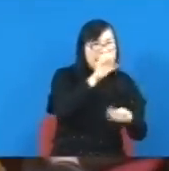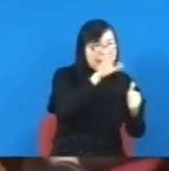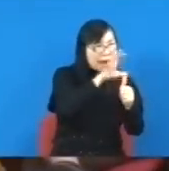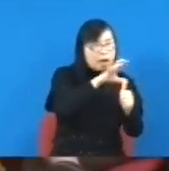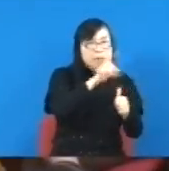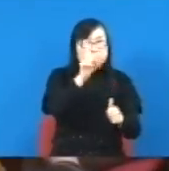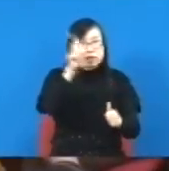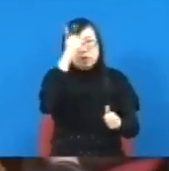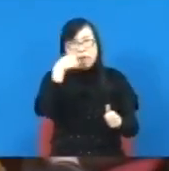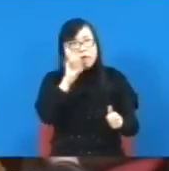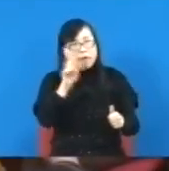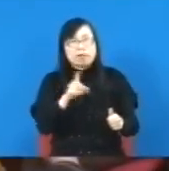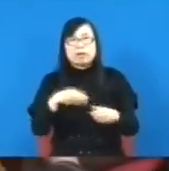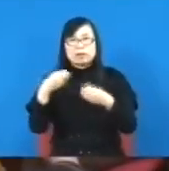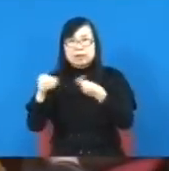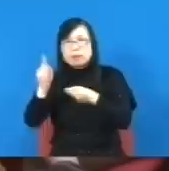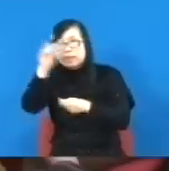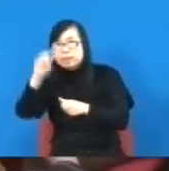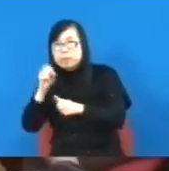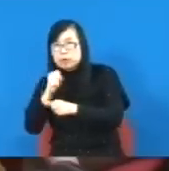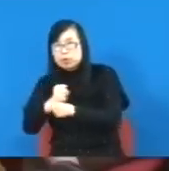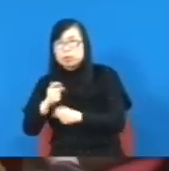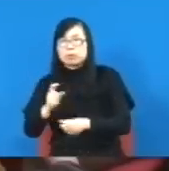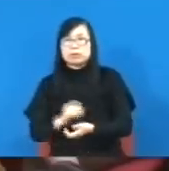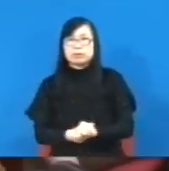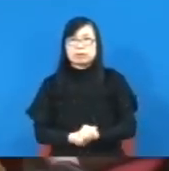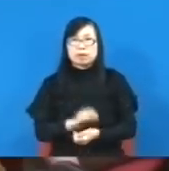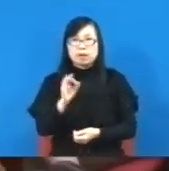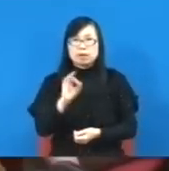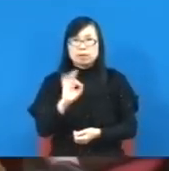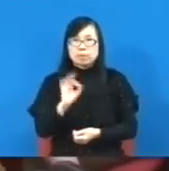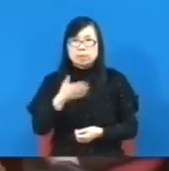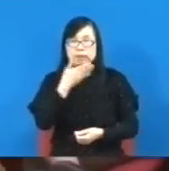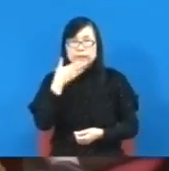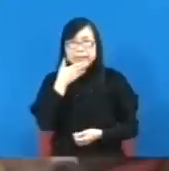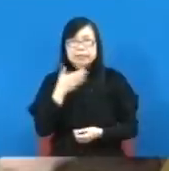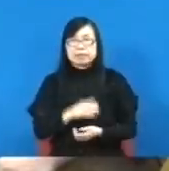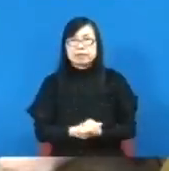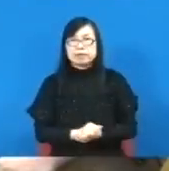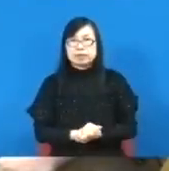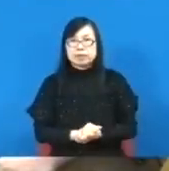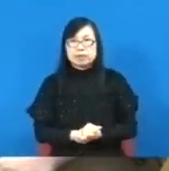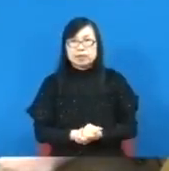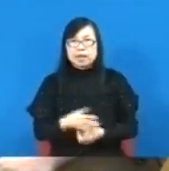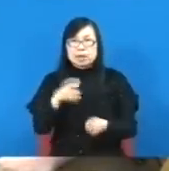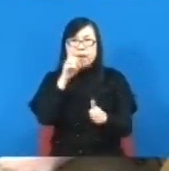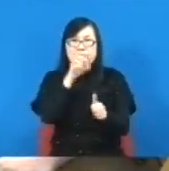個，教你點做。如果你唔教，你唔好話唔聽教就得，係要秉啊